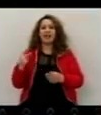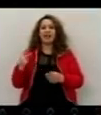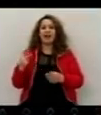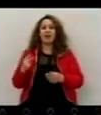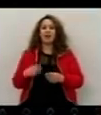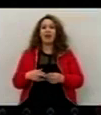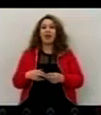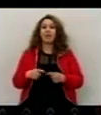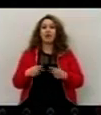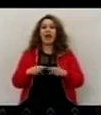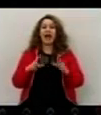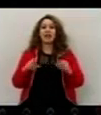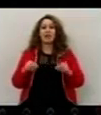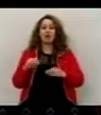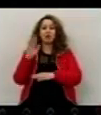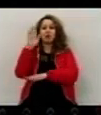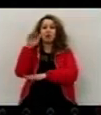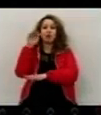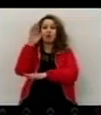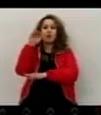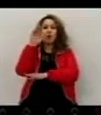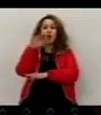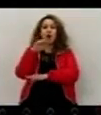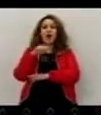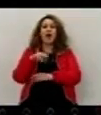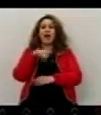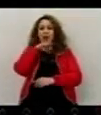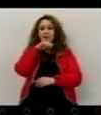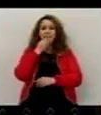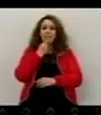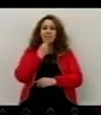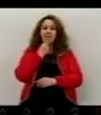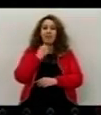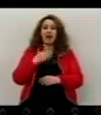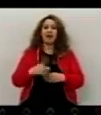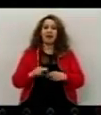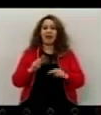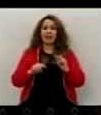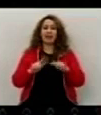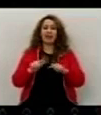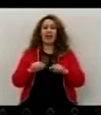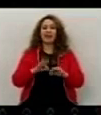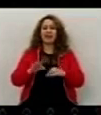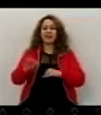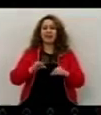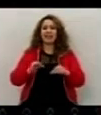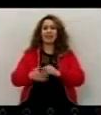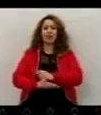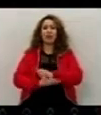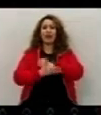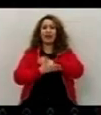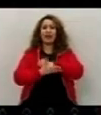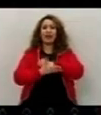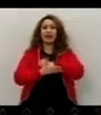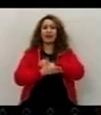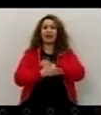للثروة الحيوانية وخاصة الإبل والمعز فقد أدرجت ترتيبات محفزة في إطار سياسة الدعم، هذا